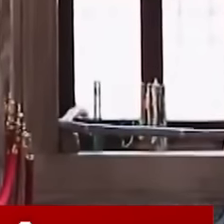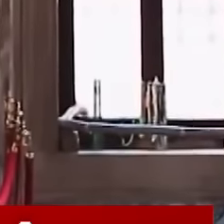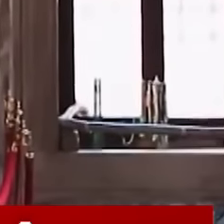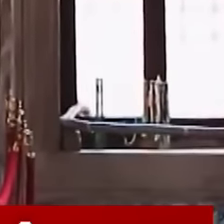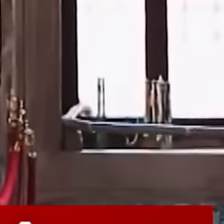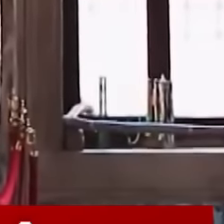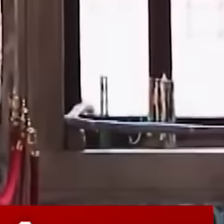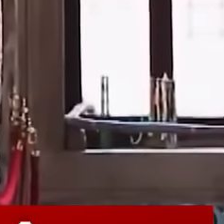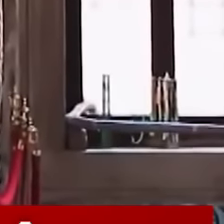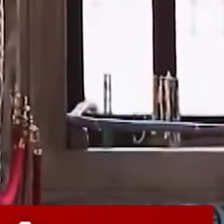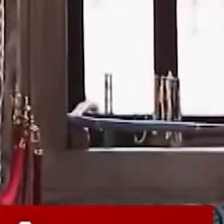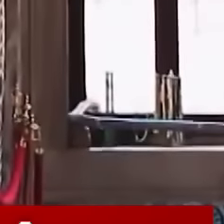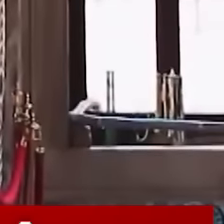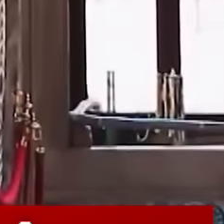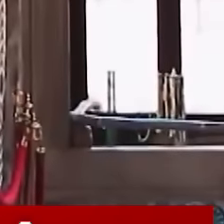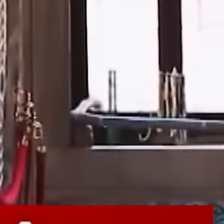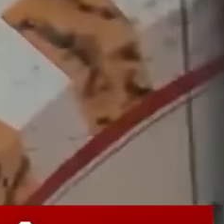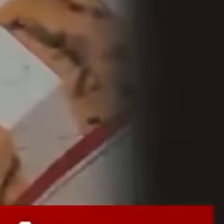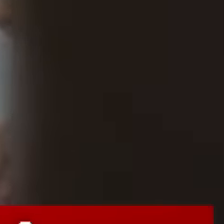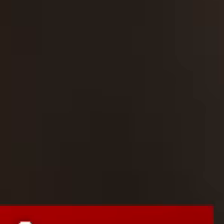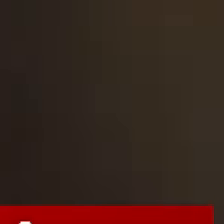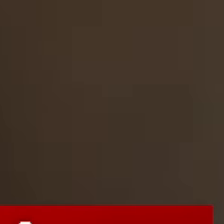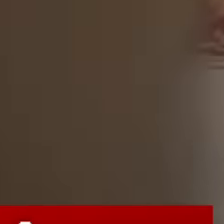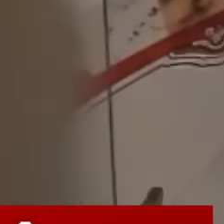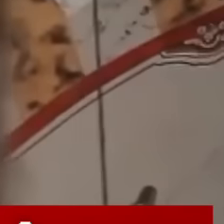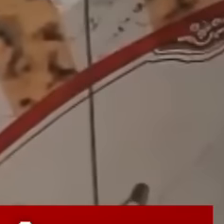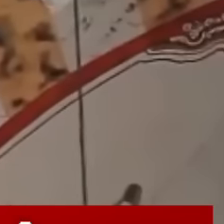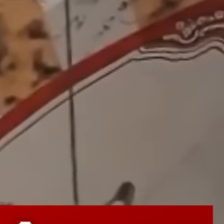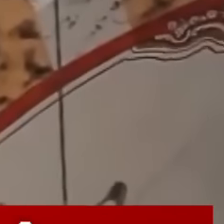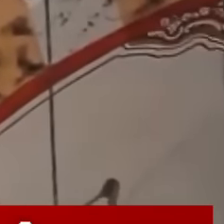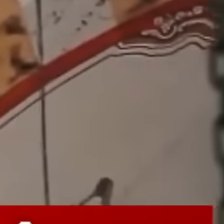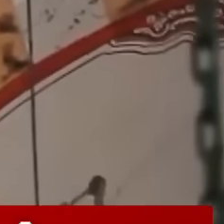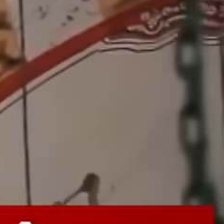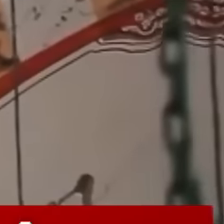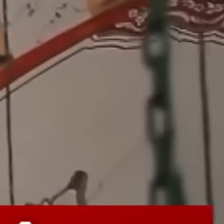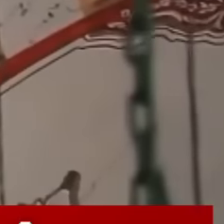Hayya ala salam. Hayya ala